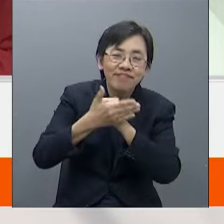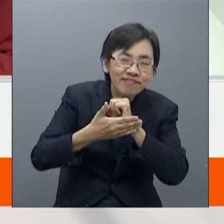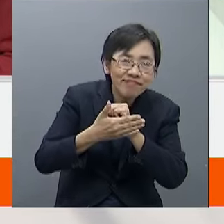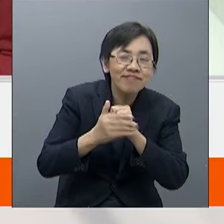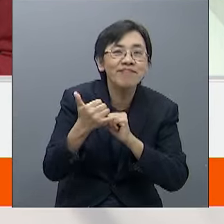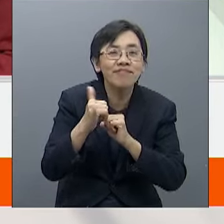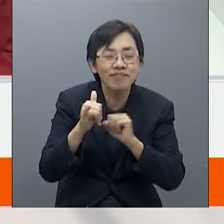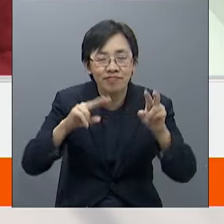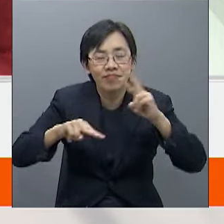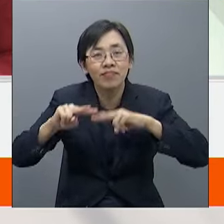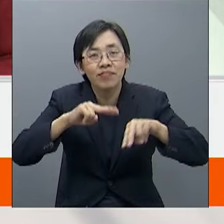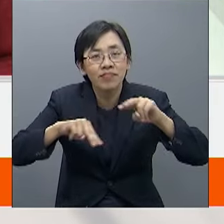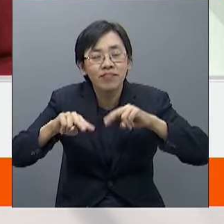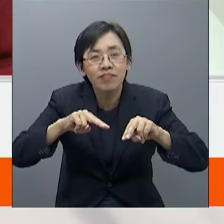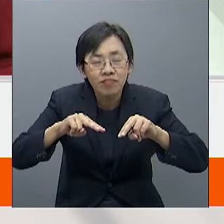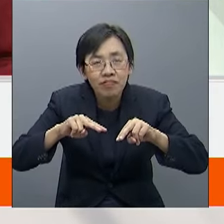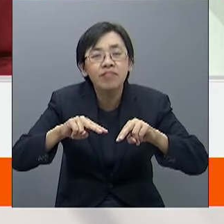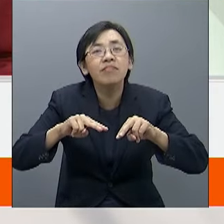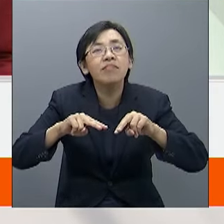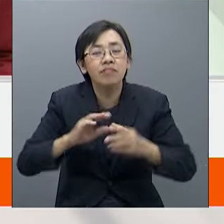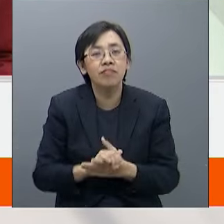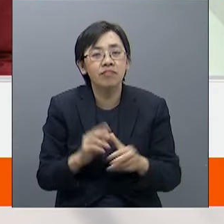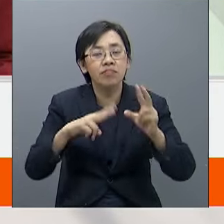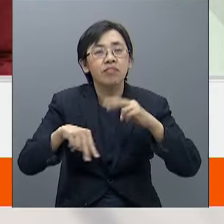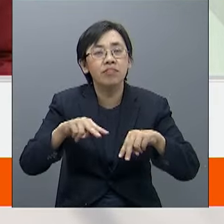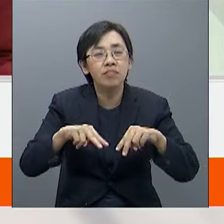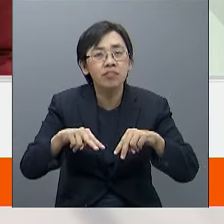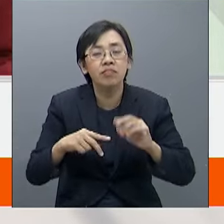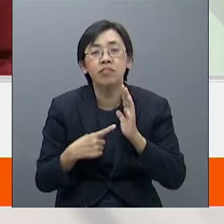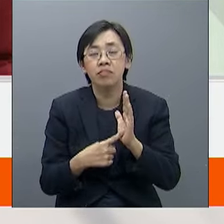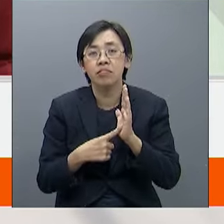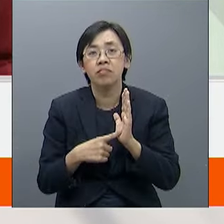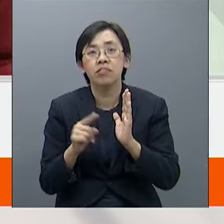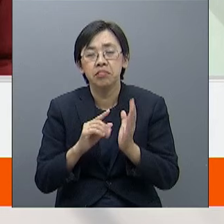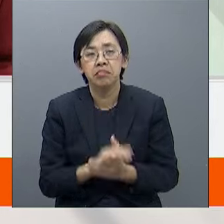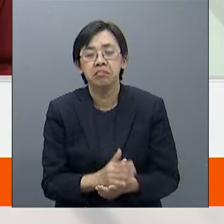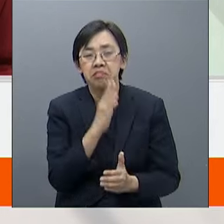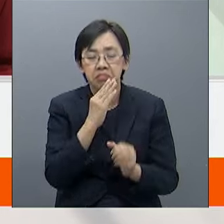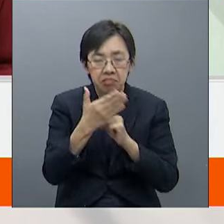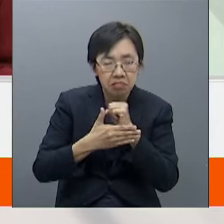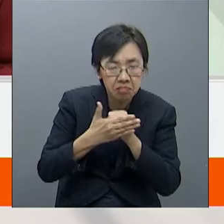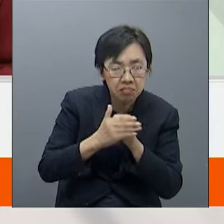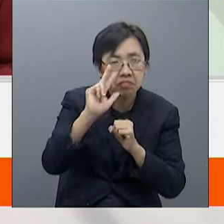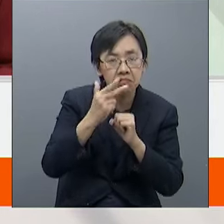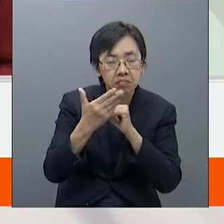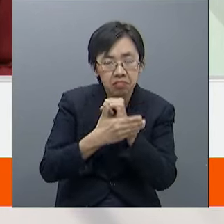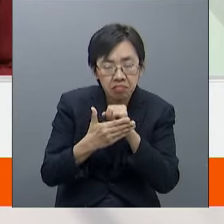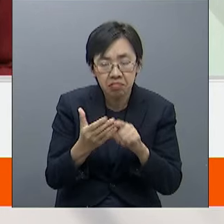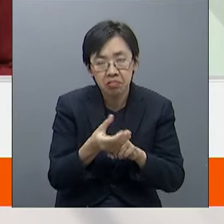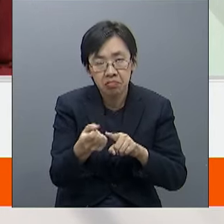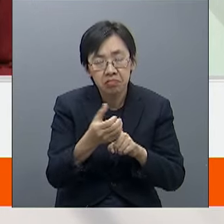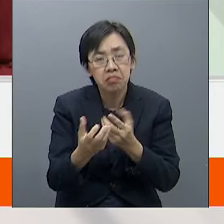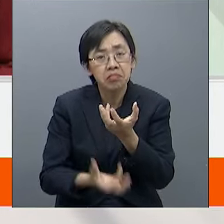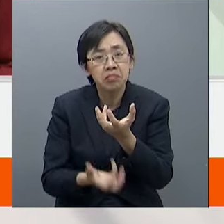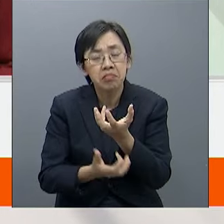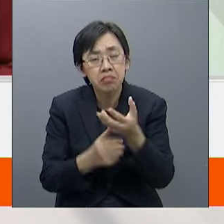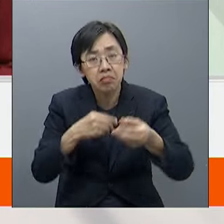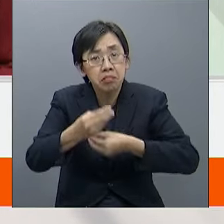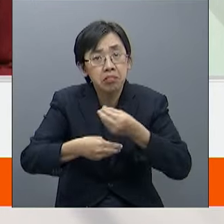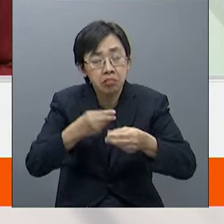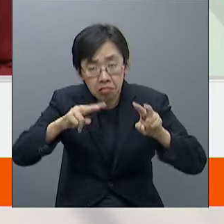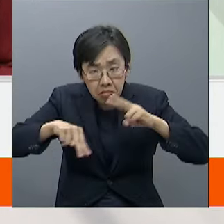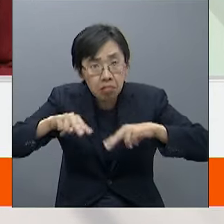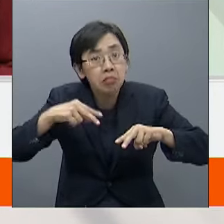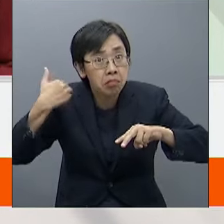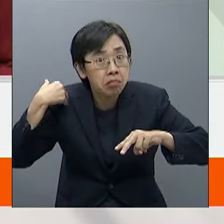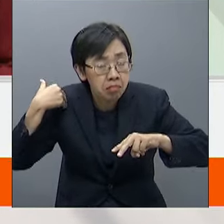การดูแลเอาใจใส่กันอย่างเต็มที่ณขณะนี้โดยเฉพาะพวกเวลามีกัญชามีกระท่อมขายอยู่ข้างๆโรงเรียนเนี่ยอาจจะต้องรวมเป็นหนึ่